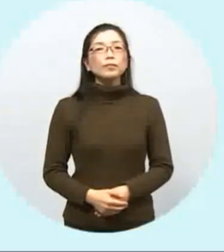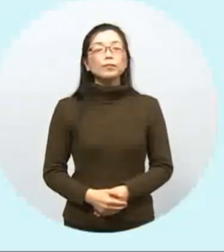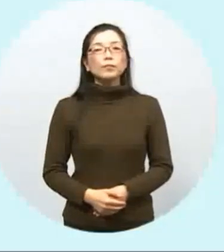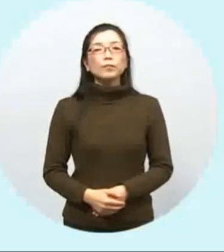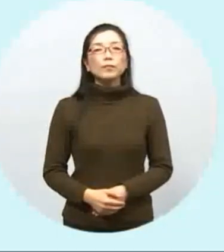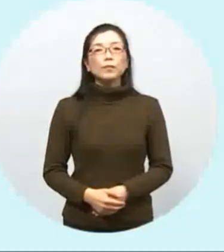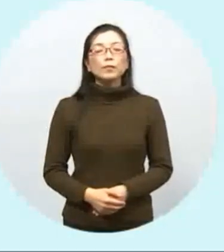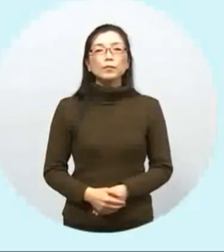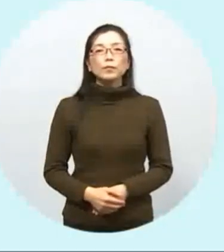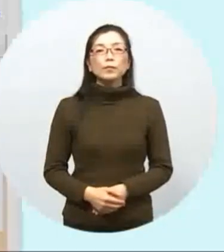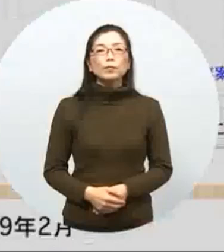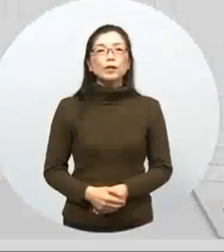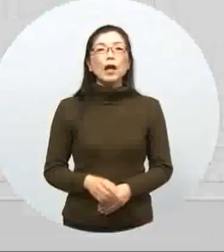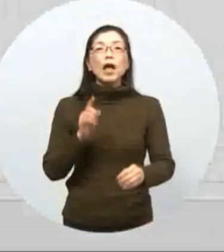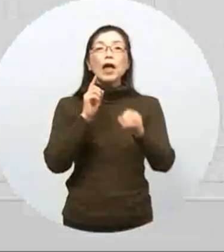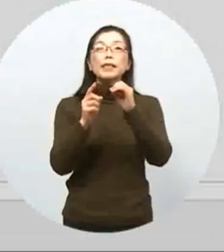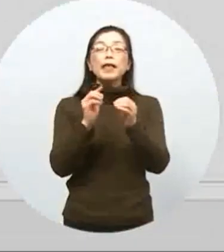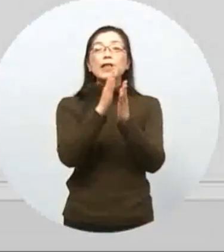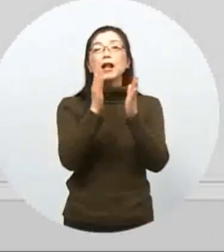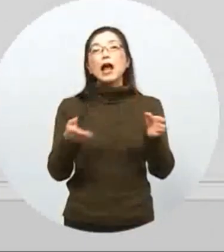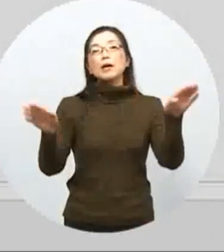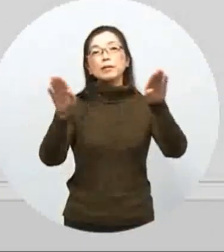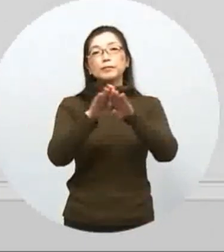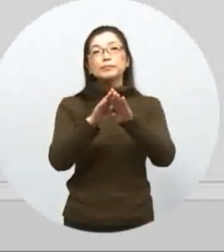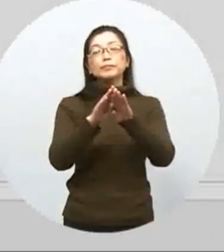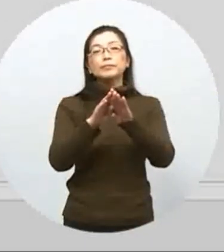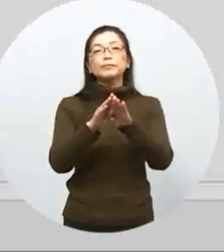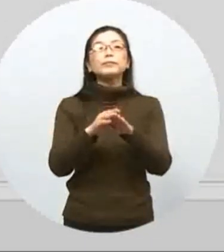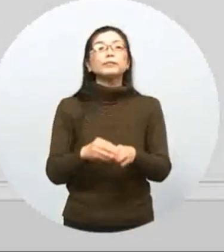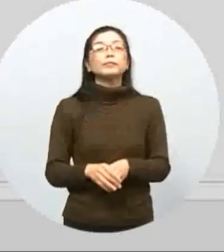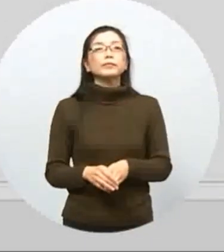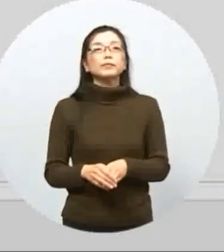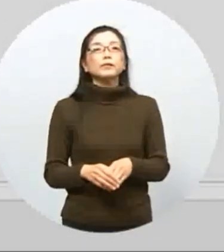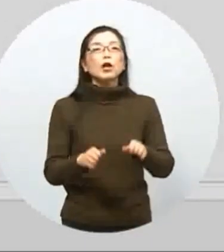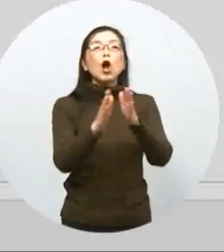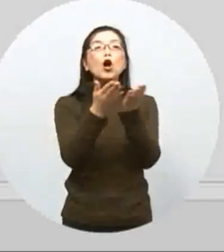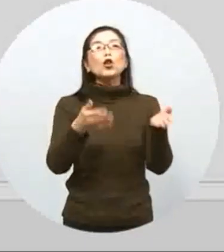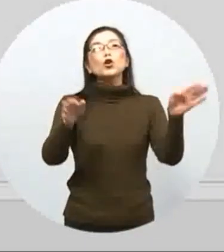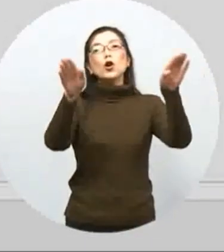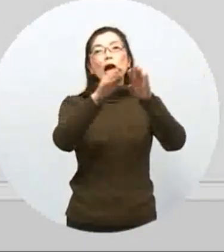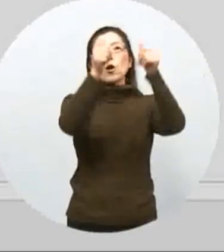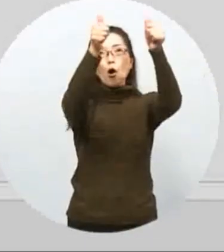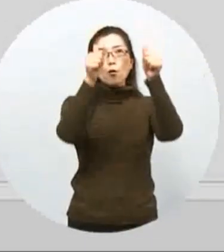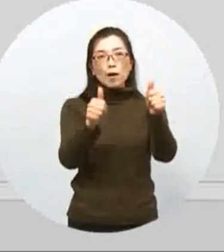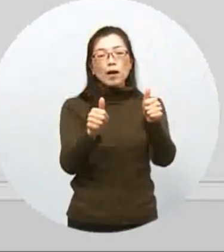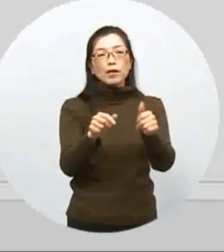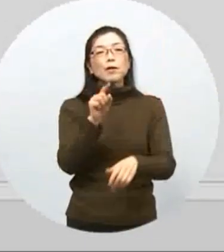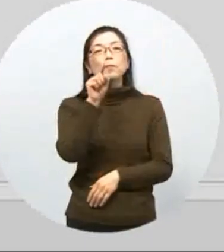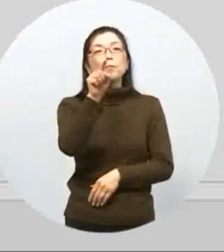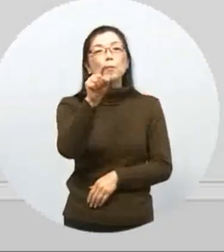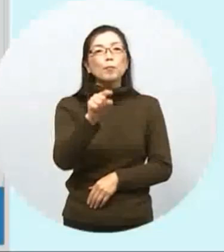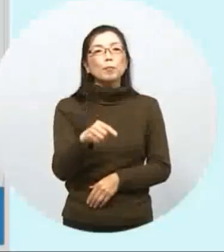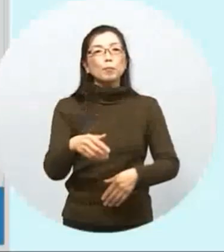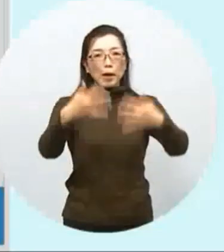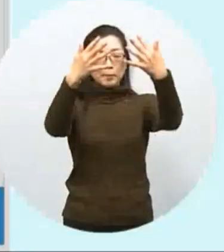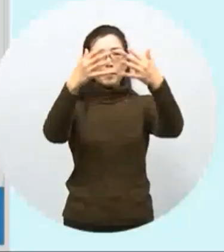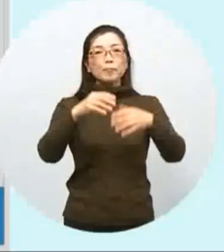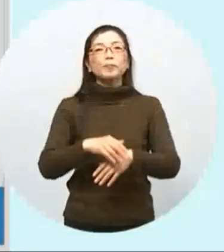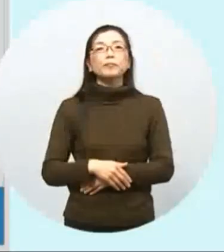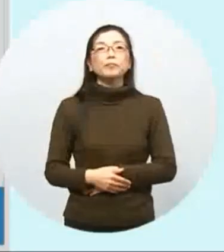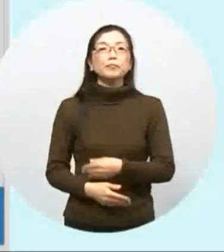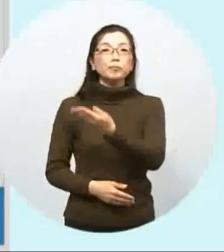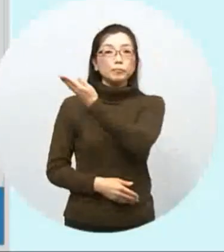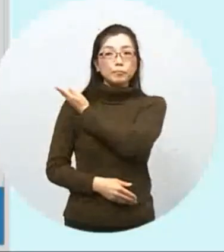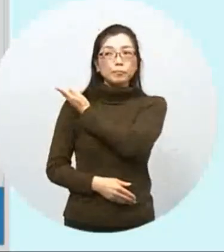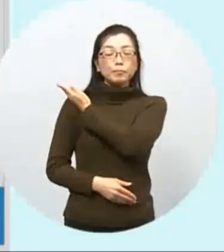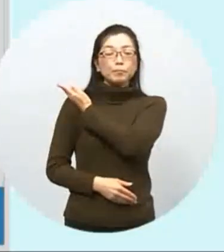郷土資料デジタルライブラリーは市立図書館のホームページからこちらをクリックするとデジタル